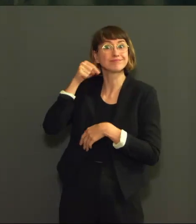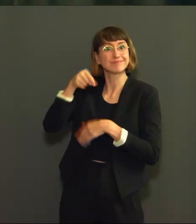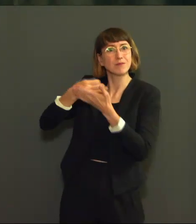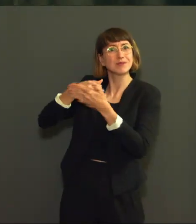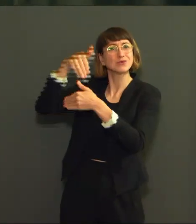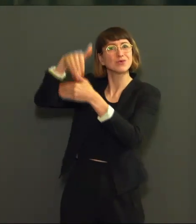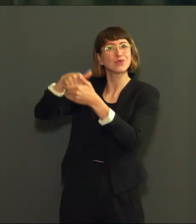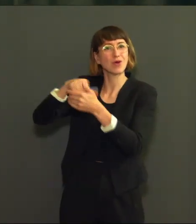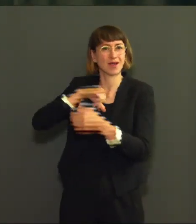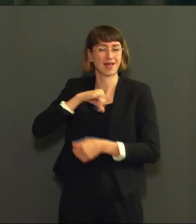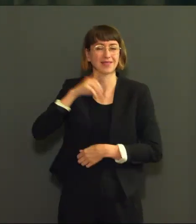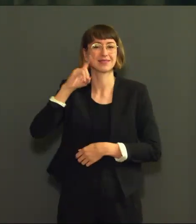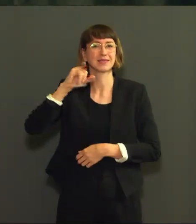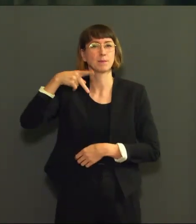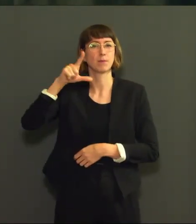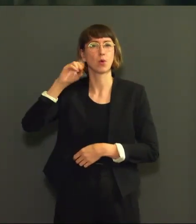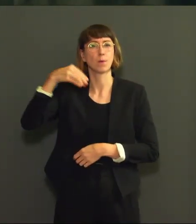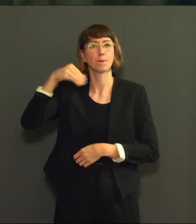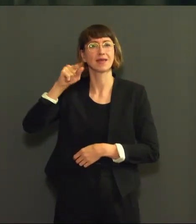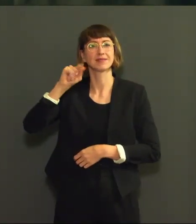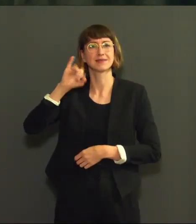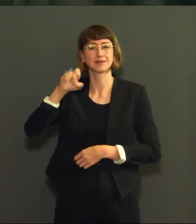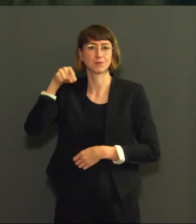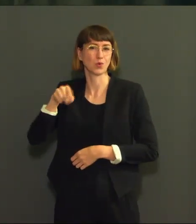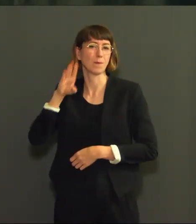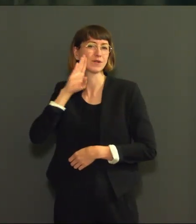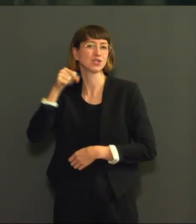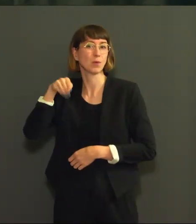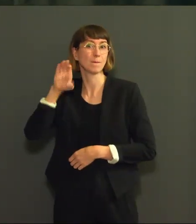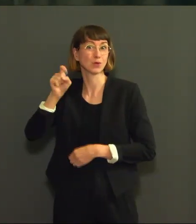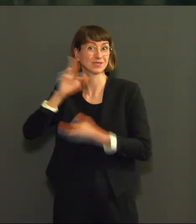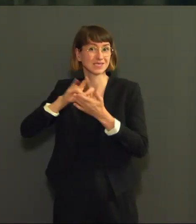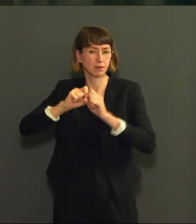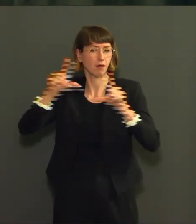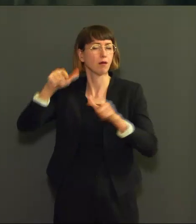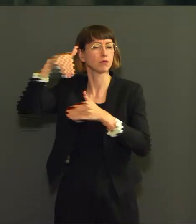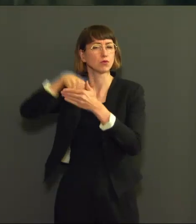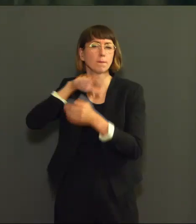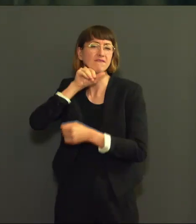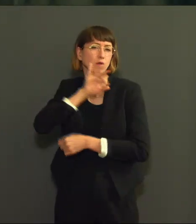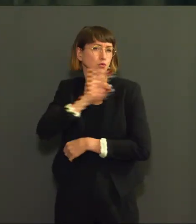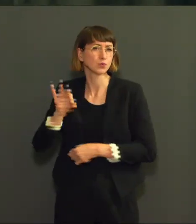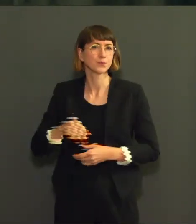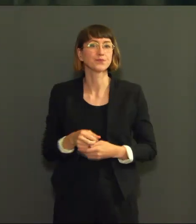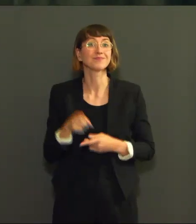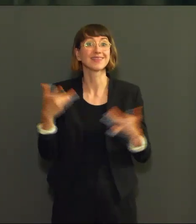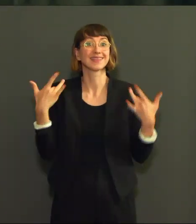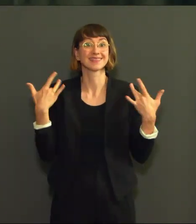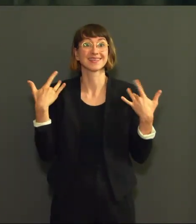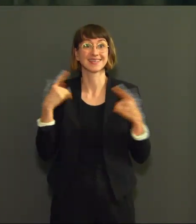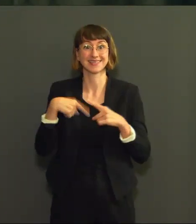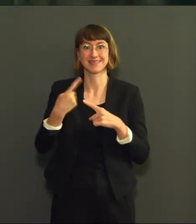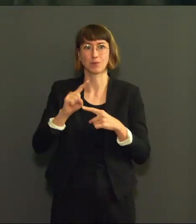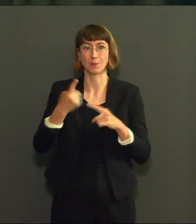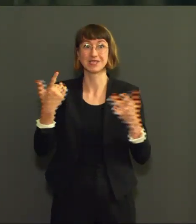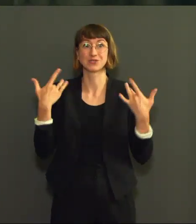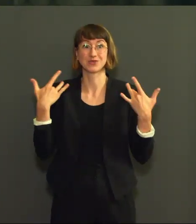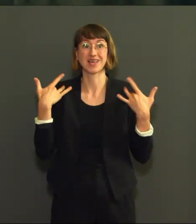diplomatie.belgium.be. Depuis le 1er juillet, un certificat Covid est disponible en Europe. Vous pouvez l'obtenir depuis cette semaine